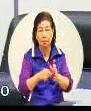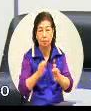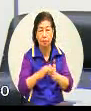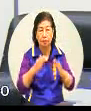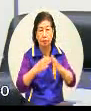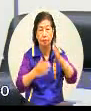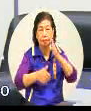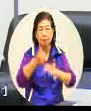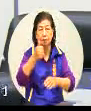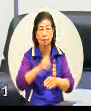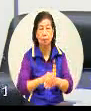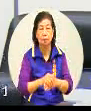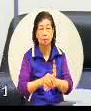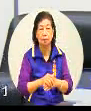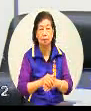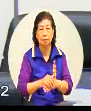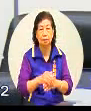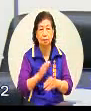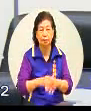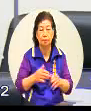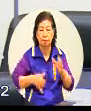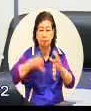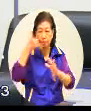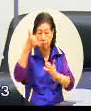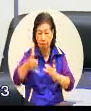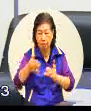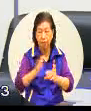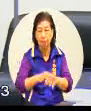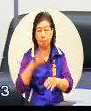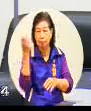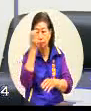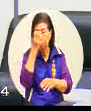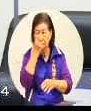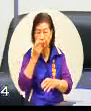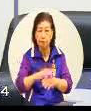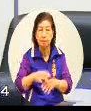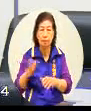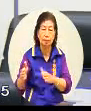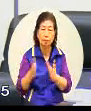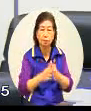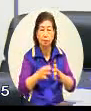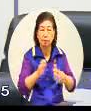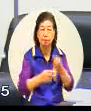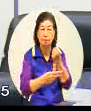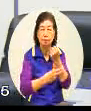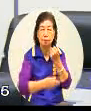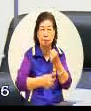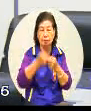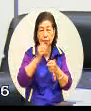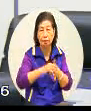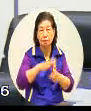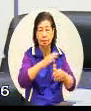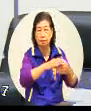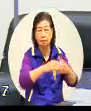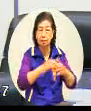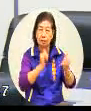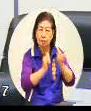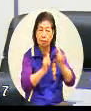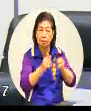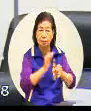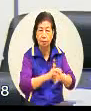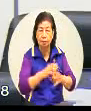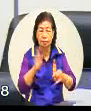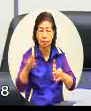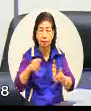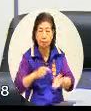个下乡考察的时间，咱里长有带里民去甲市长陈情。当时